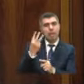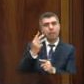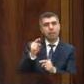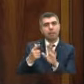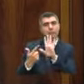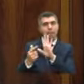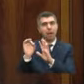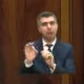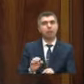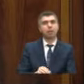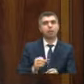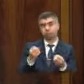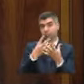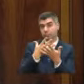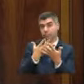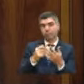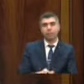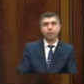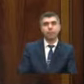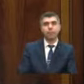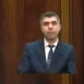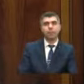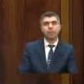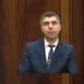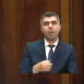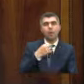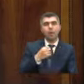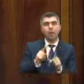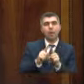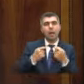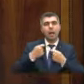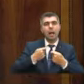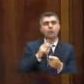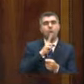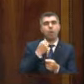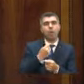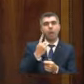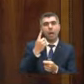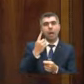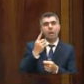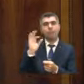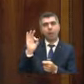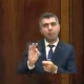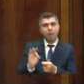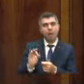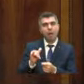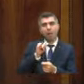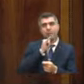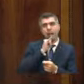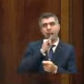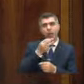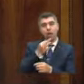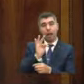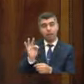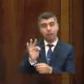3.7%. غريب هذا الأمر، عطينا سيدي السيد رئيس الحكومة غير هذاك 1% ديال فرنسا وديال الطاليان، وعطينا معها